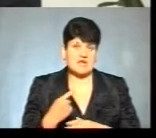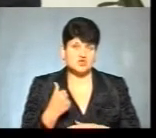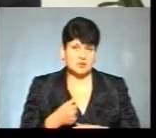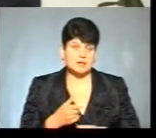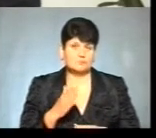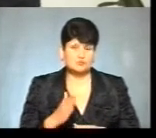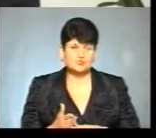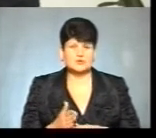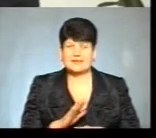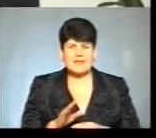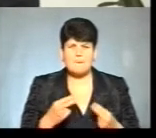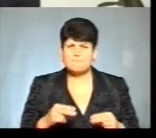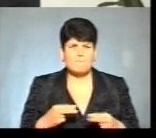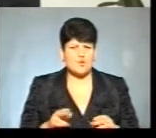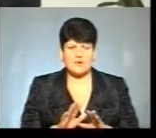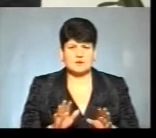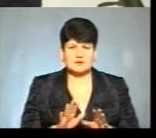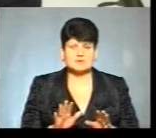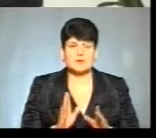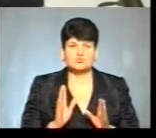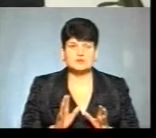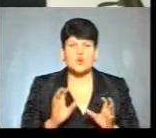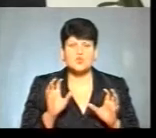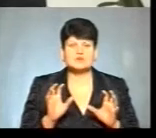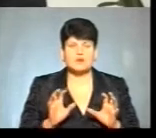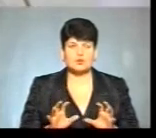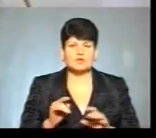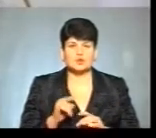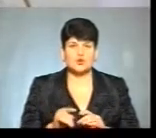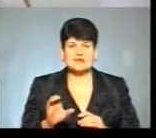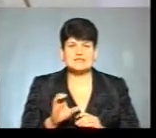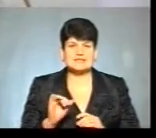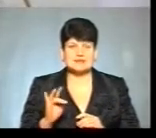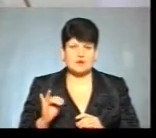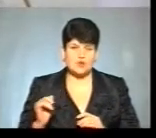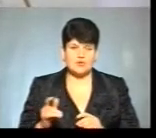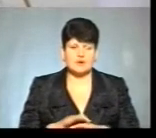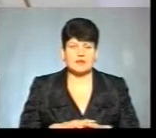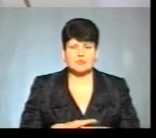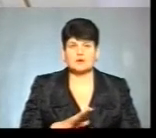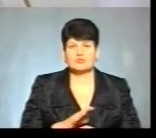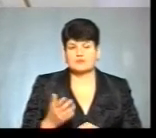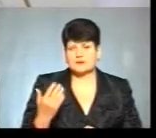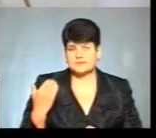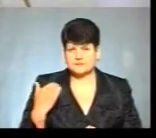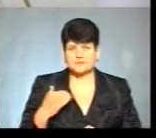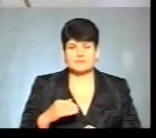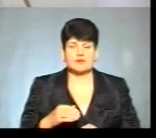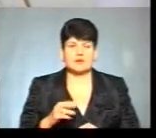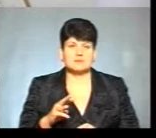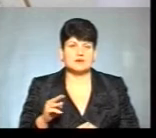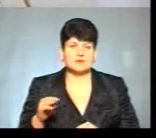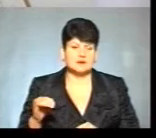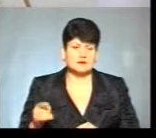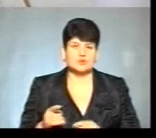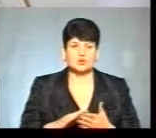не стільки там продаж вільно, наскільки буде узаконення того сірого ринку, який був до сьогодні. Там, це в тезісу,